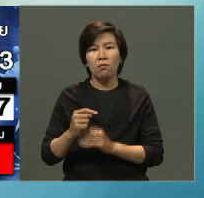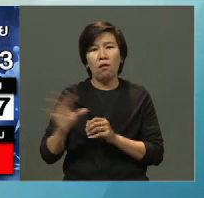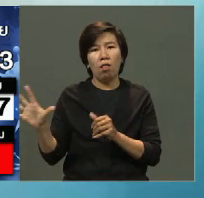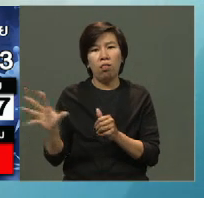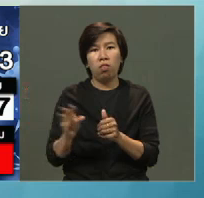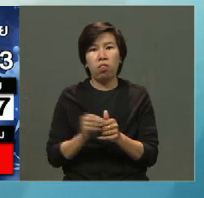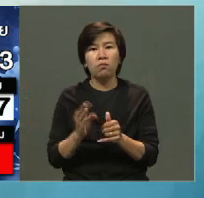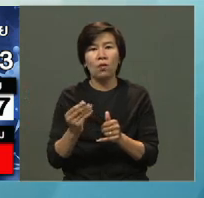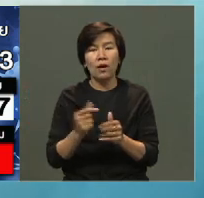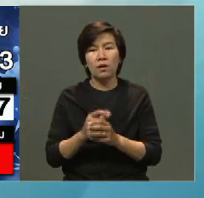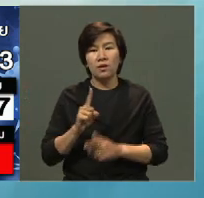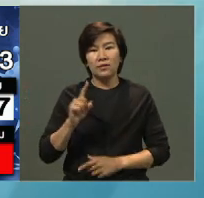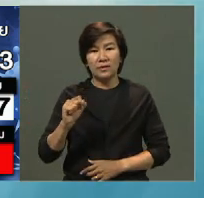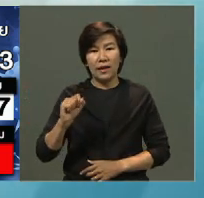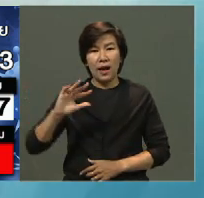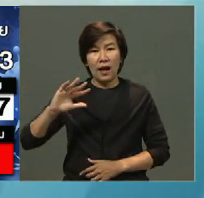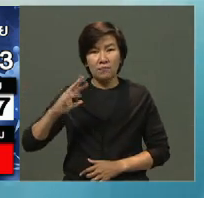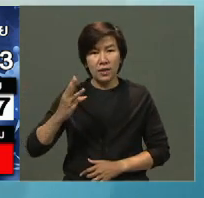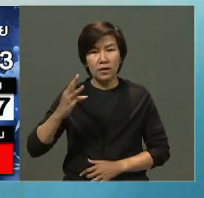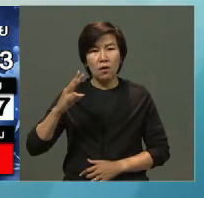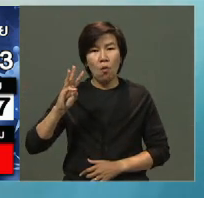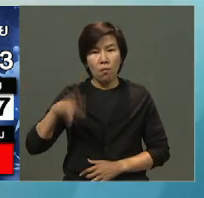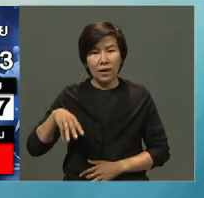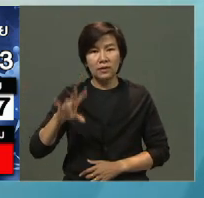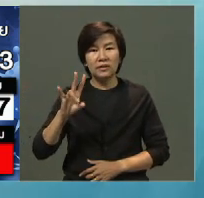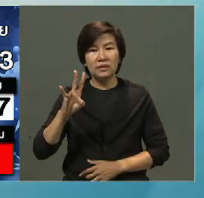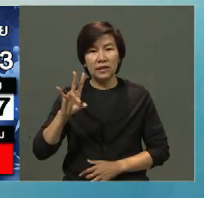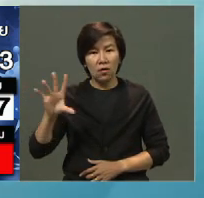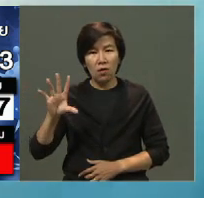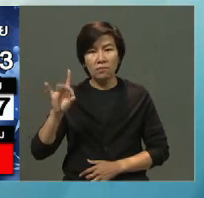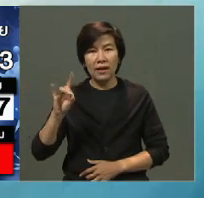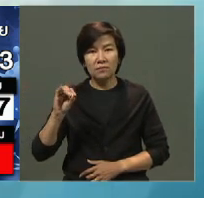165000 878รายใน 1วันอย่างนี้ถือเป็นภาวะวิกฤตของโลกอยู่นะครับแล้วก็เป็นของโรคด้วยวิกฤติทั้งสองอย่างนี้เกิดขึ้นนอกประเทศไทยเรานะตอนนี้ถึงต้องบอกว่าทำไมถึงมีความสำคัญที่ต้องเน้นย้ำให้เห็นตัวเลขนี้อยู่ทุกวันเพราะเกี่ยวข้องกับเรื่องของการจะวางมาตรการในประเทศครับมีรายที่หนักก็คือห้าหมื่นเจ็ดพันกว่ารายนะครับรวมเป็น